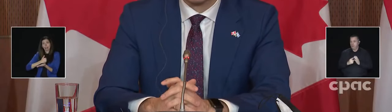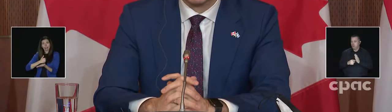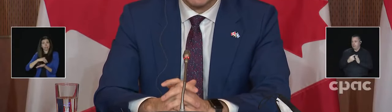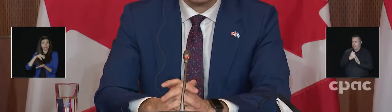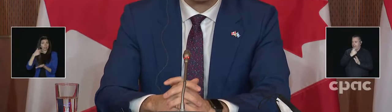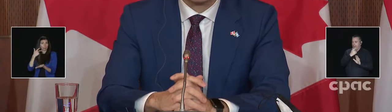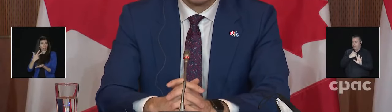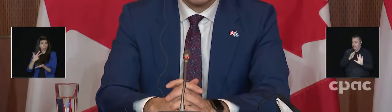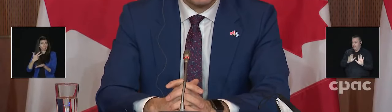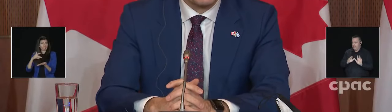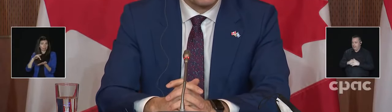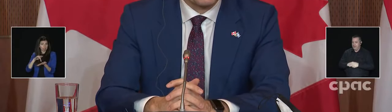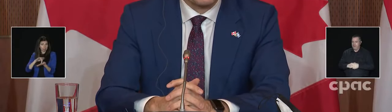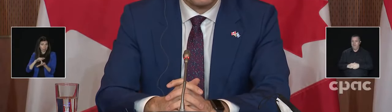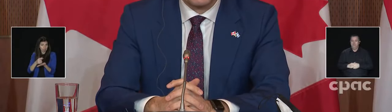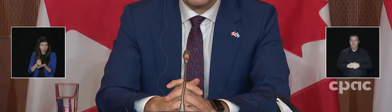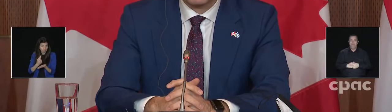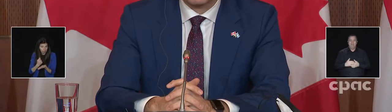people ask